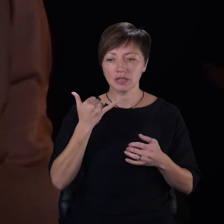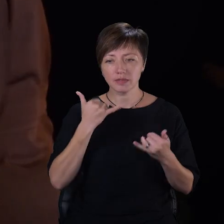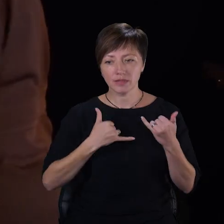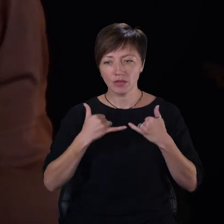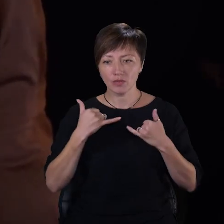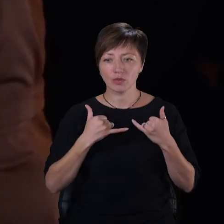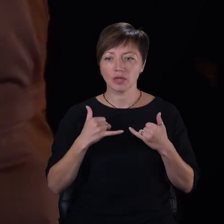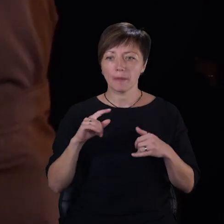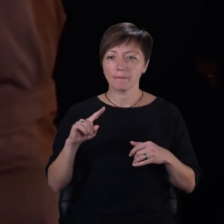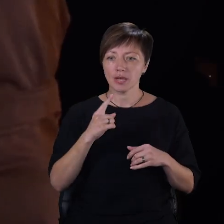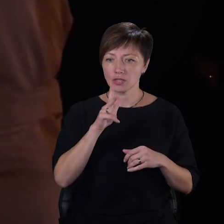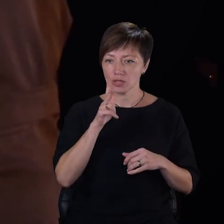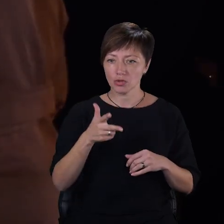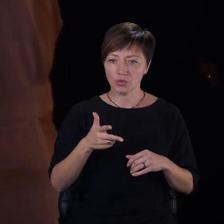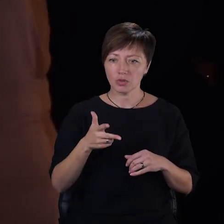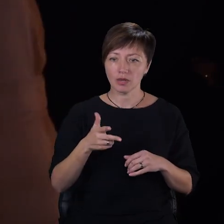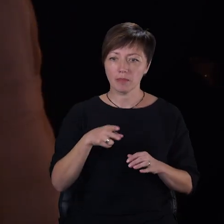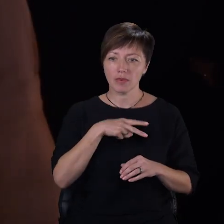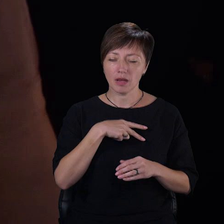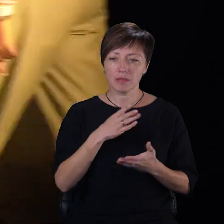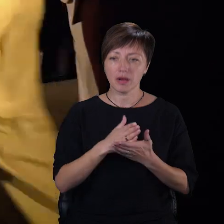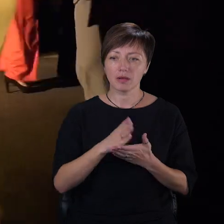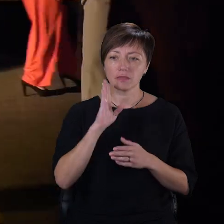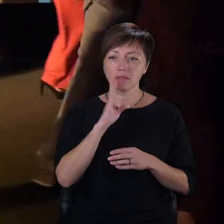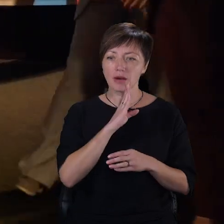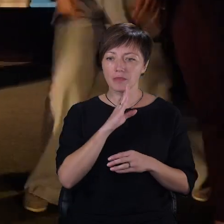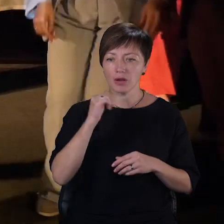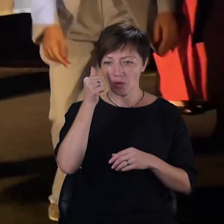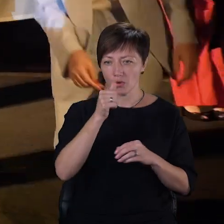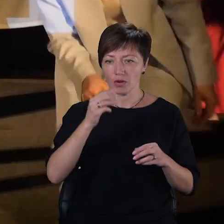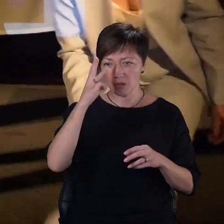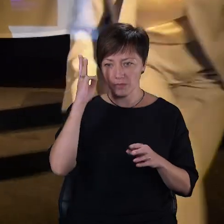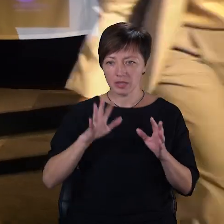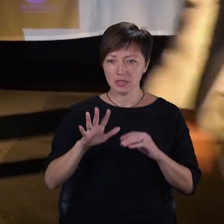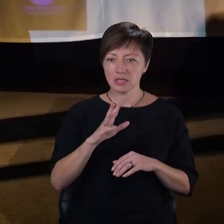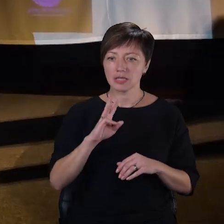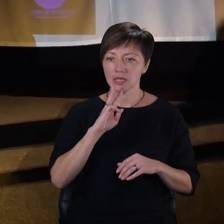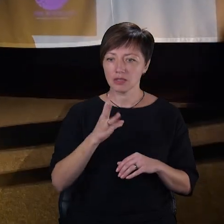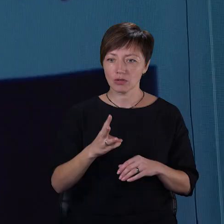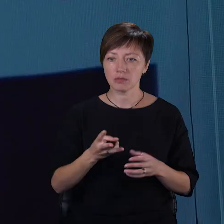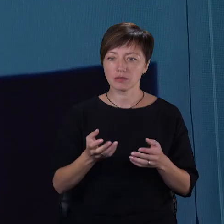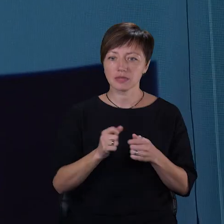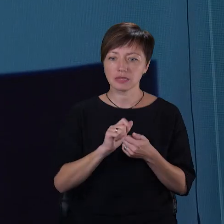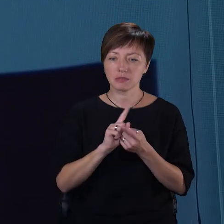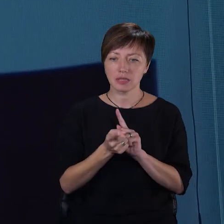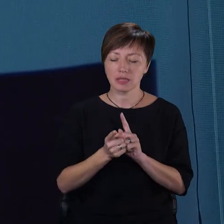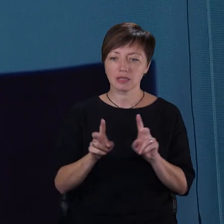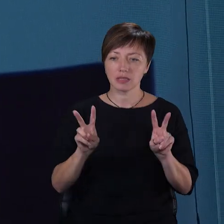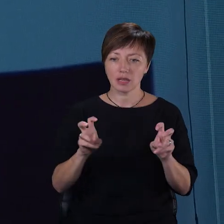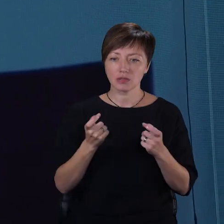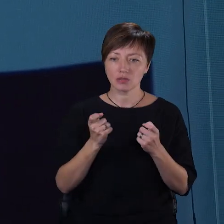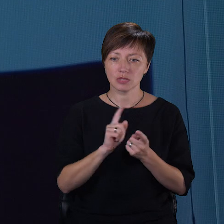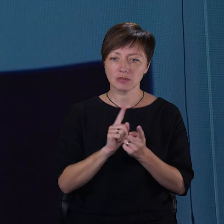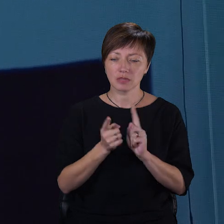телефонні дзвінки. Перші 3 роки премія мала назву «Мама року Хмельниччини», і ось уже третій рік ми змінили назву і змінили